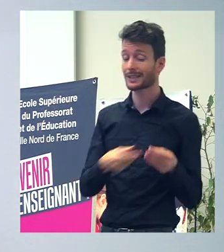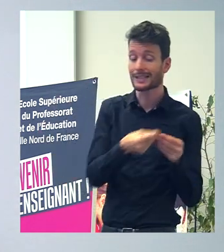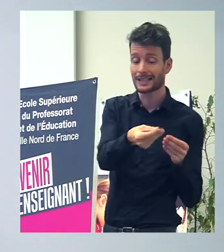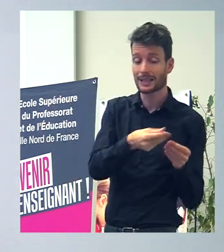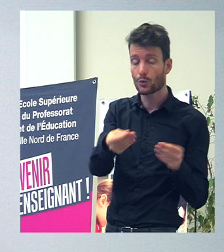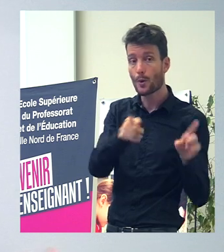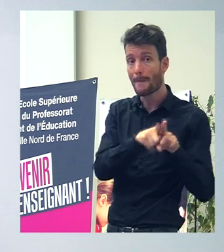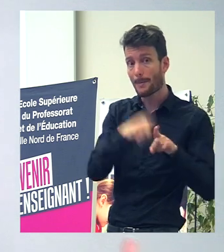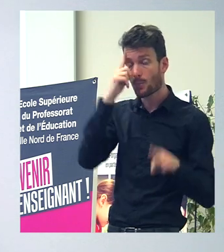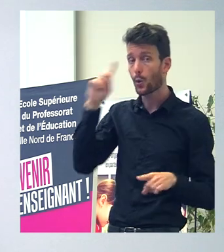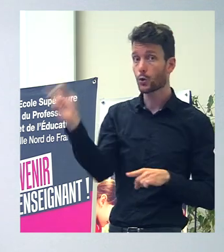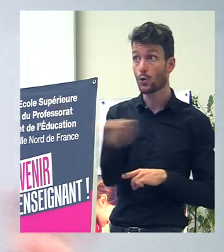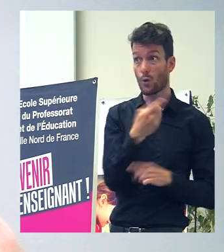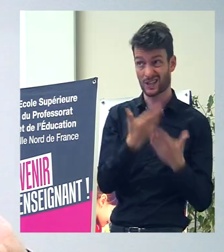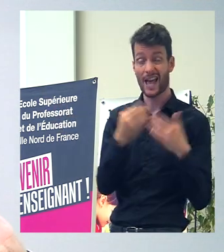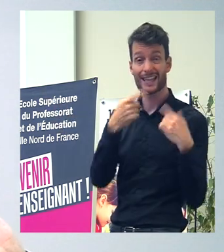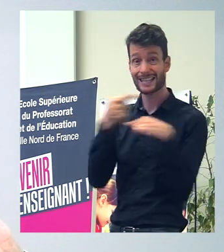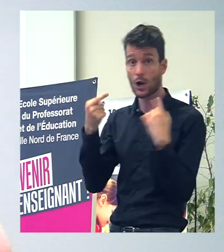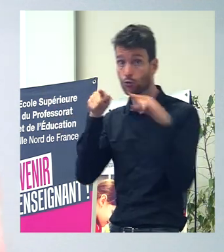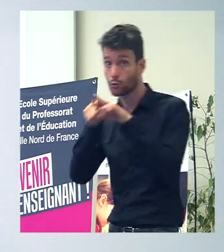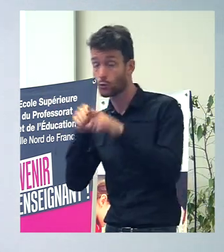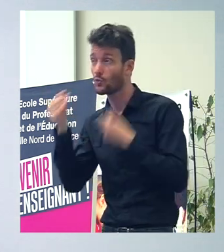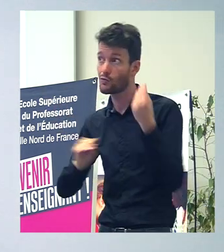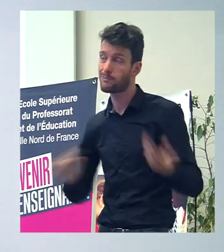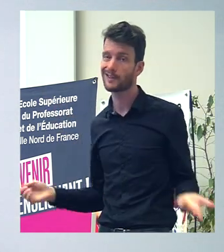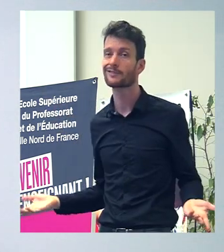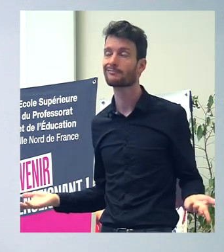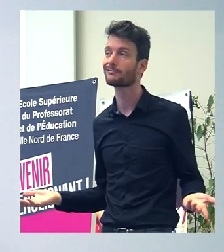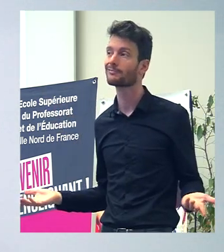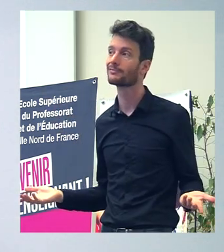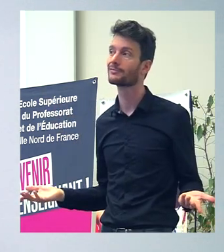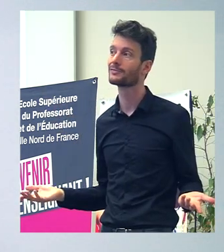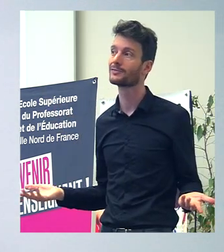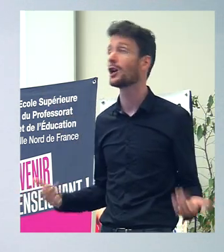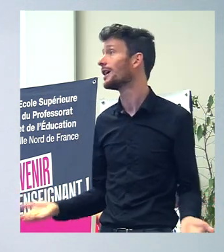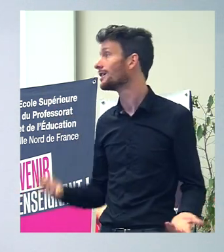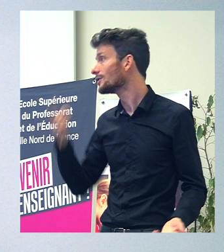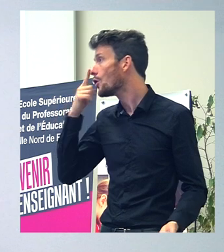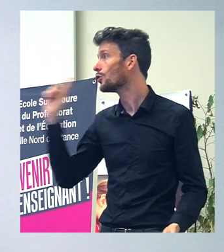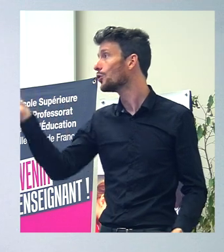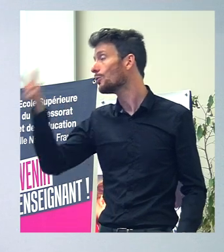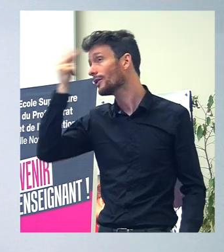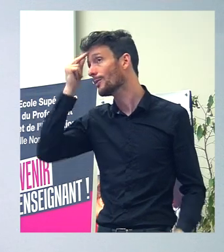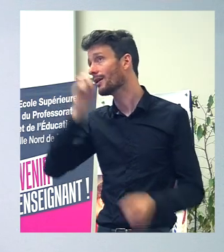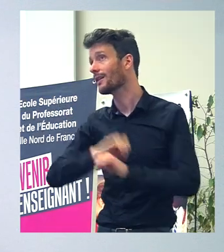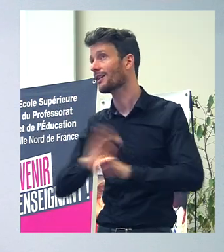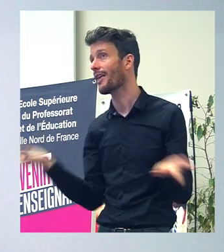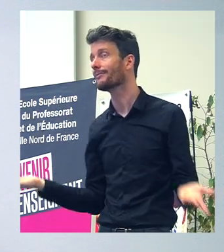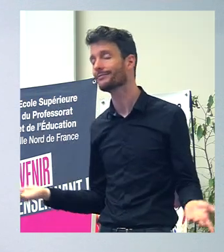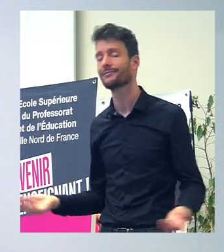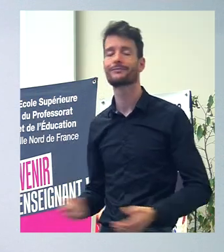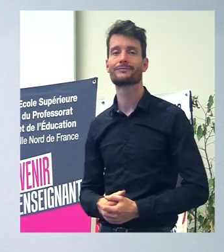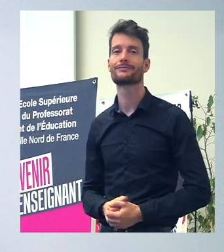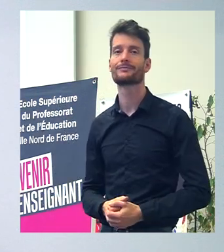à tout le monde, est-ce que c'est juste ou pas ? Bon, voilà, je crois que tout le monde a bien compris.